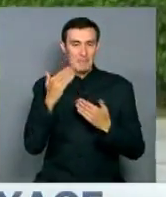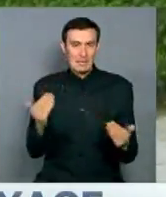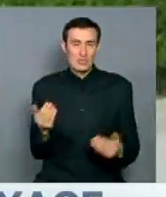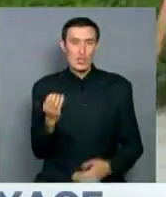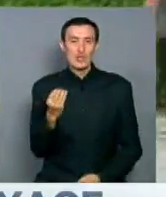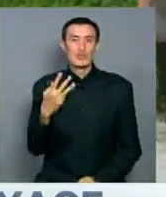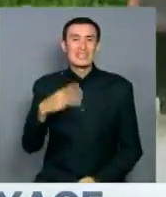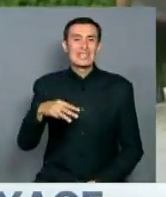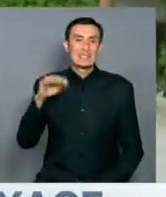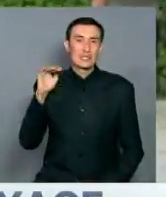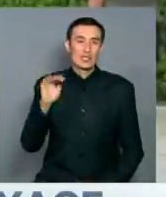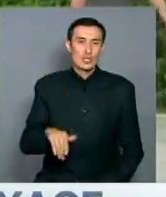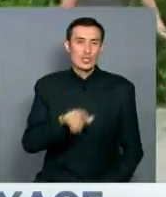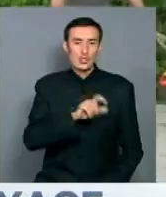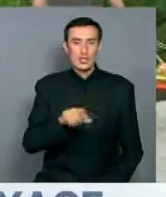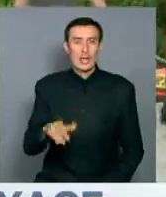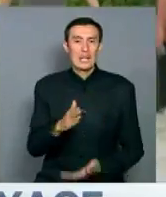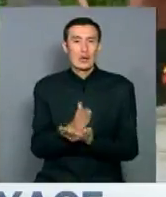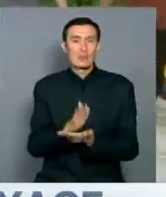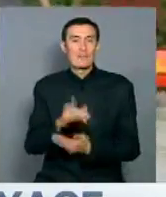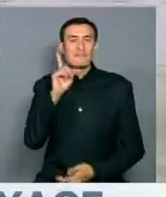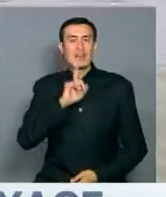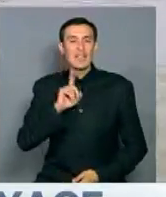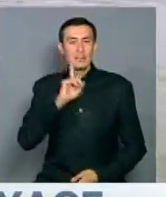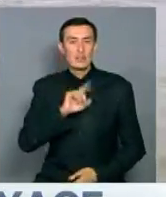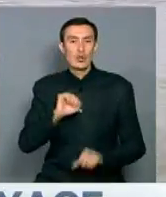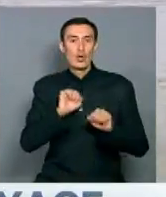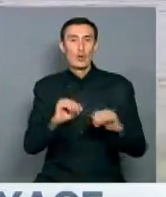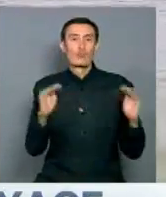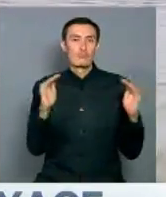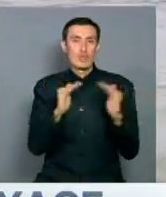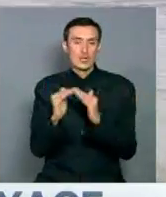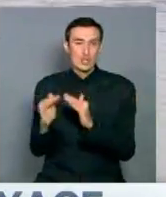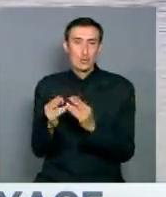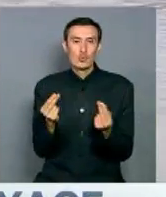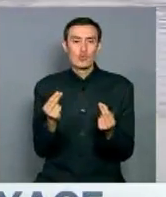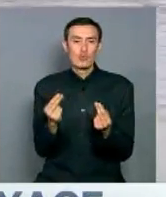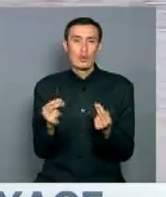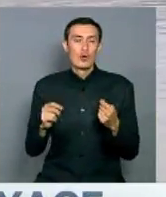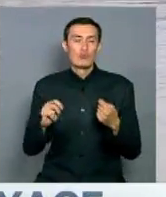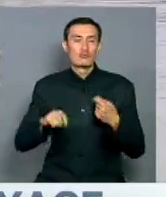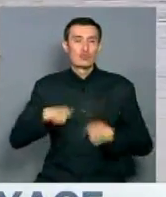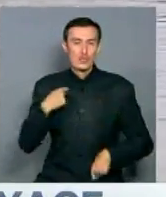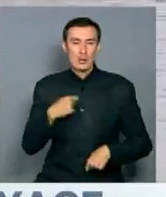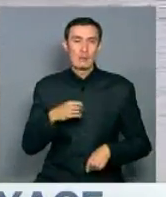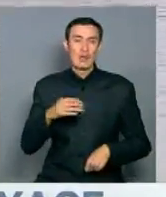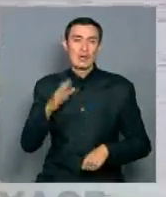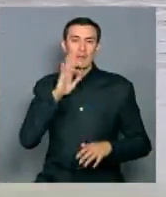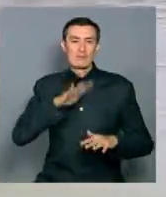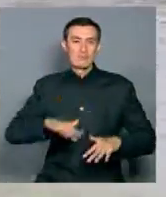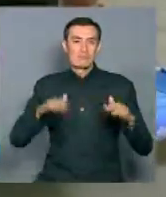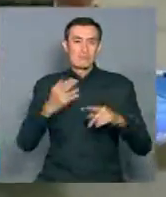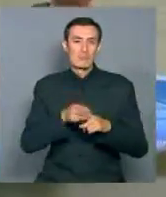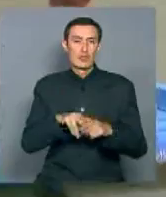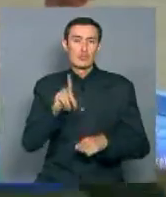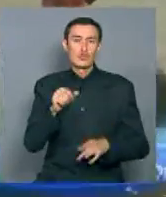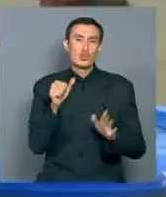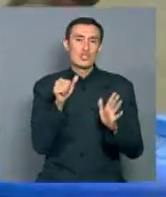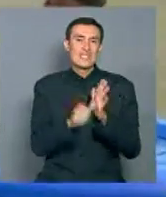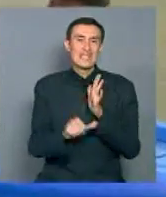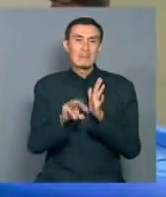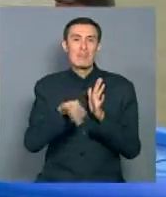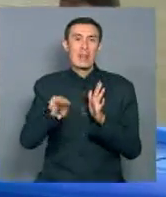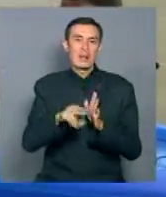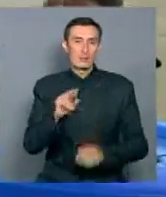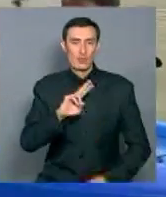вести. Еще 30 тысяч жителей находятся во временных убежищах. Сумма материального ущерба от стихии может составить 160